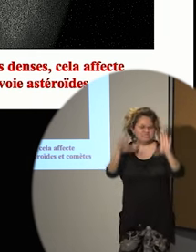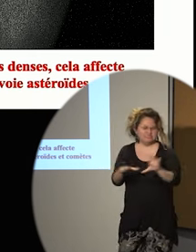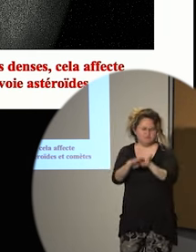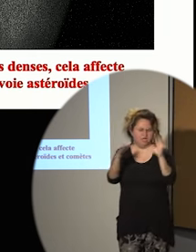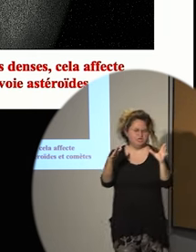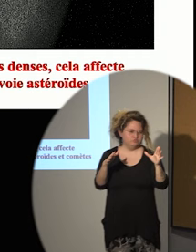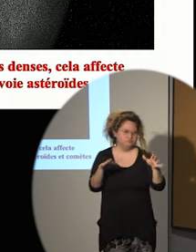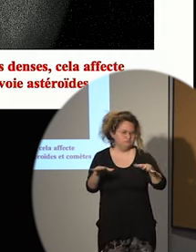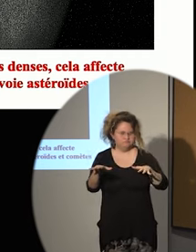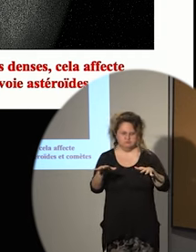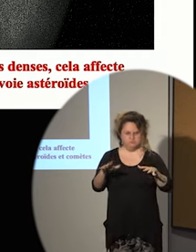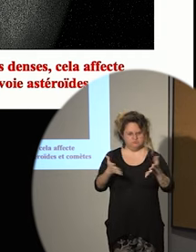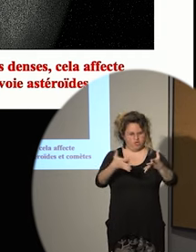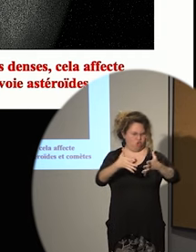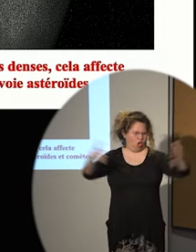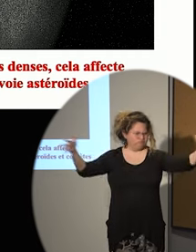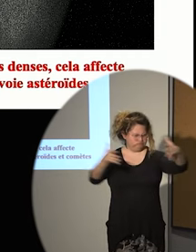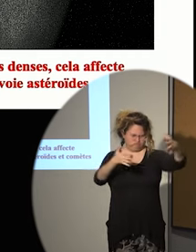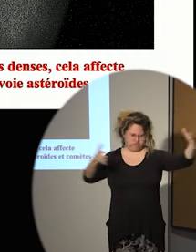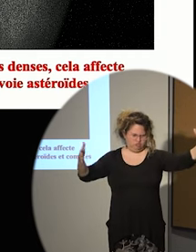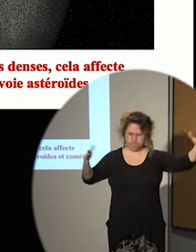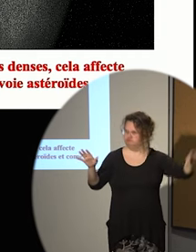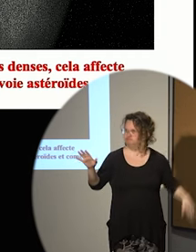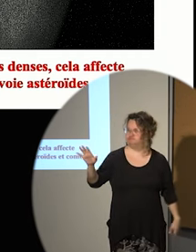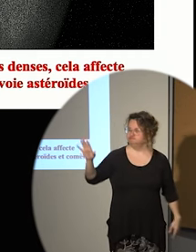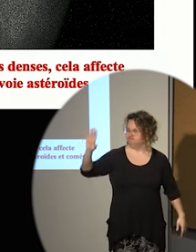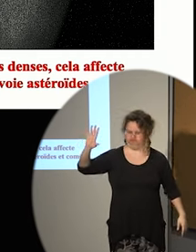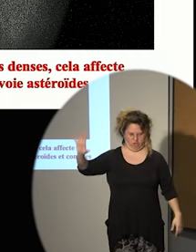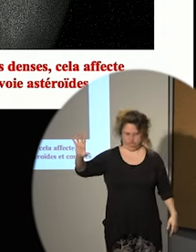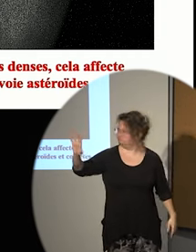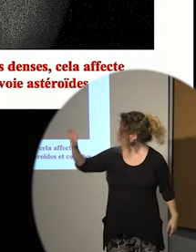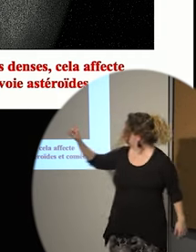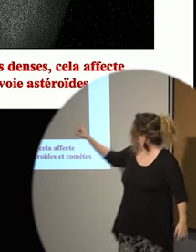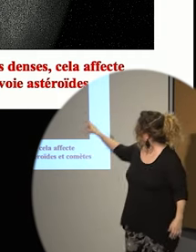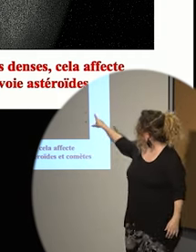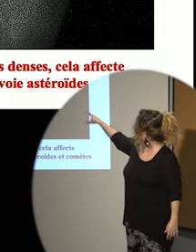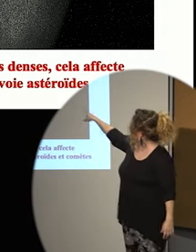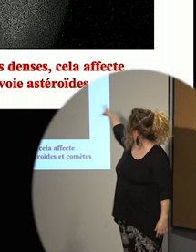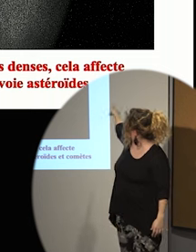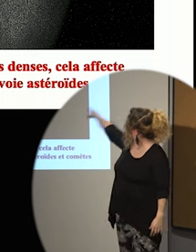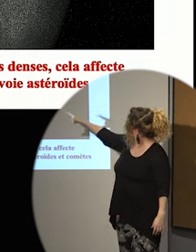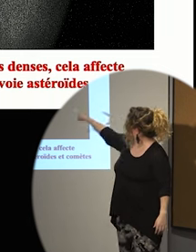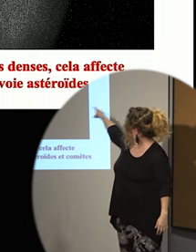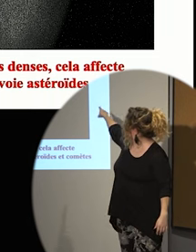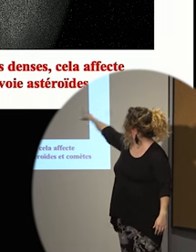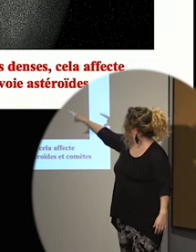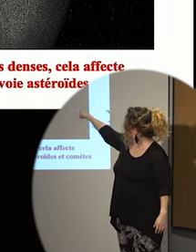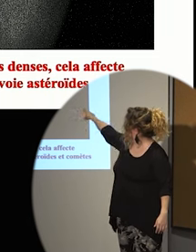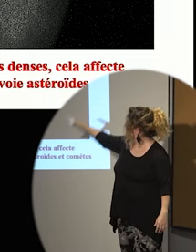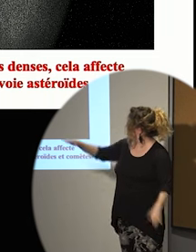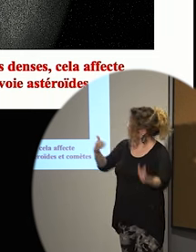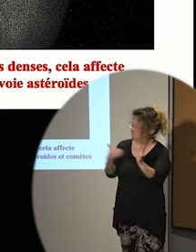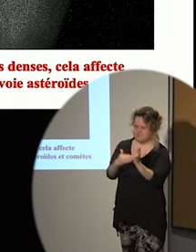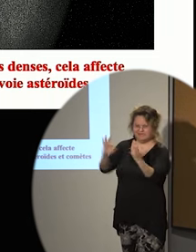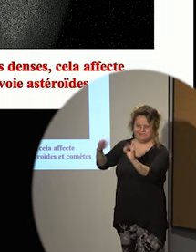très grand, d'accord ? Absolument gigantesque, hein, puisque, vous voyez, c'est des facteurs 10 hein, ici. Dans lequel vous avez un très